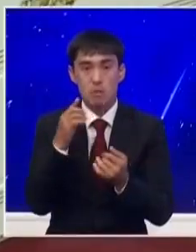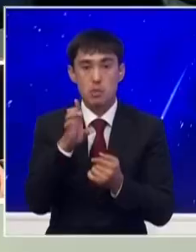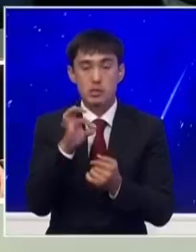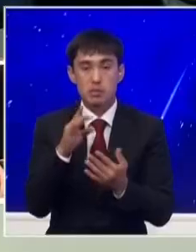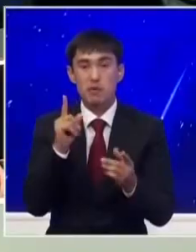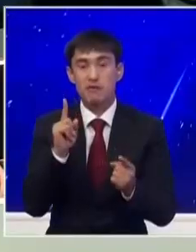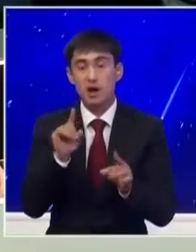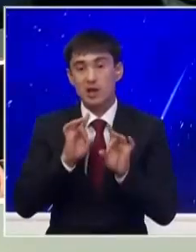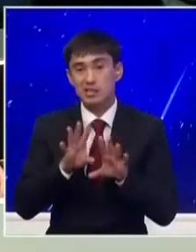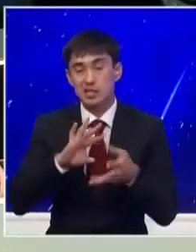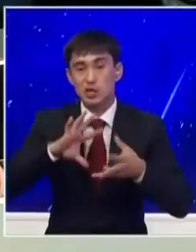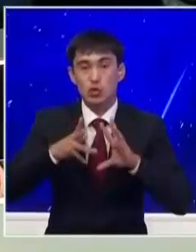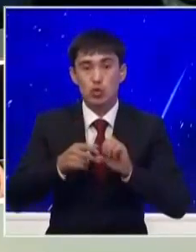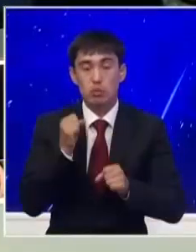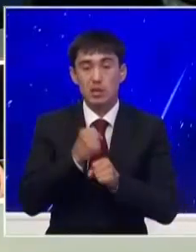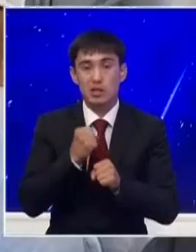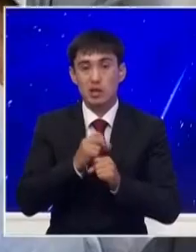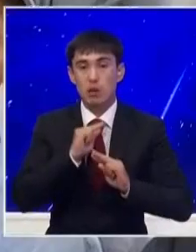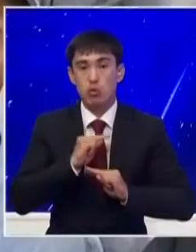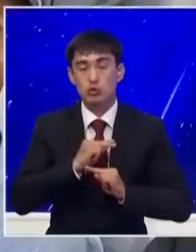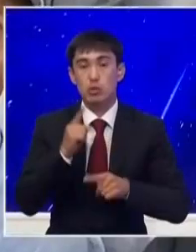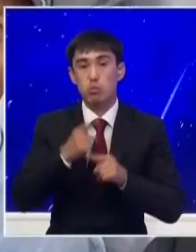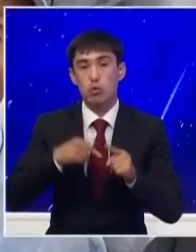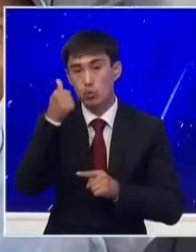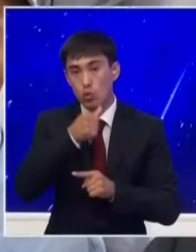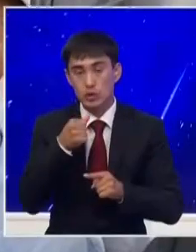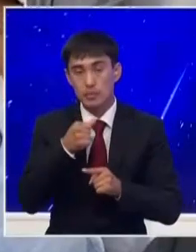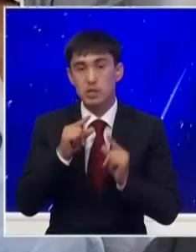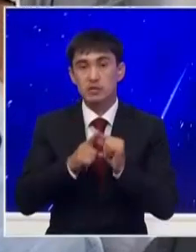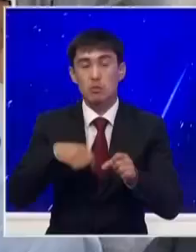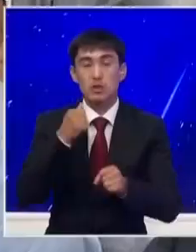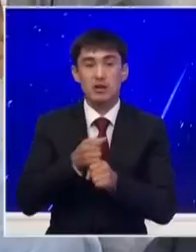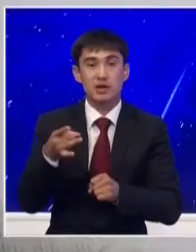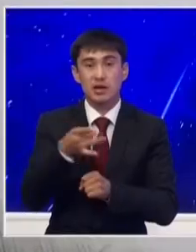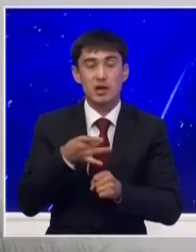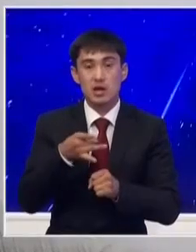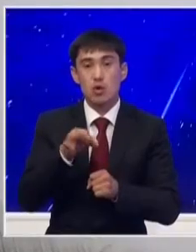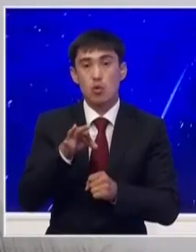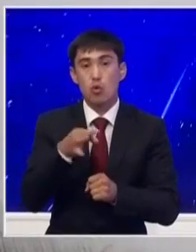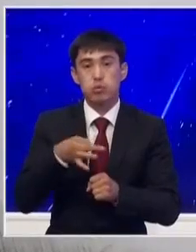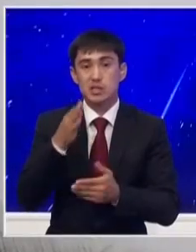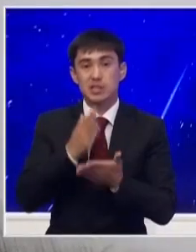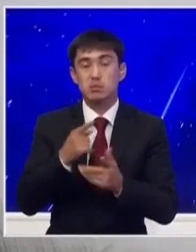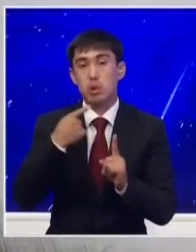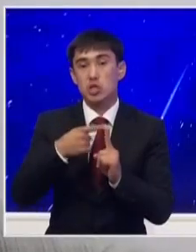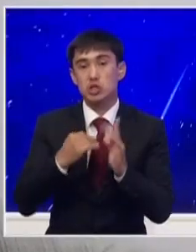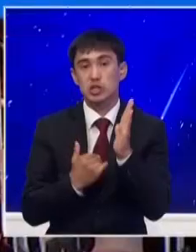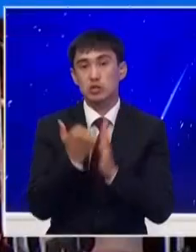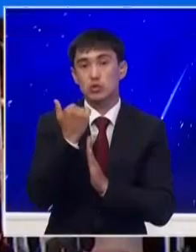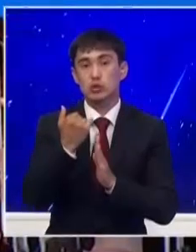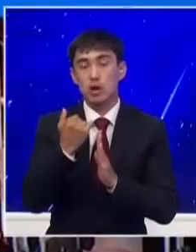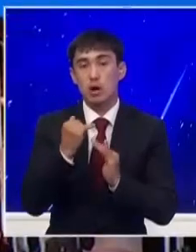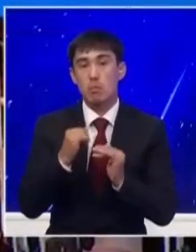Исабаев остановился на итогах проделанной работы за полугодие. По словам главы края, в этом году в области отмечена положительная динамика